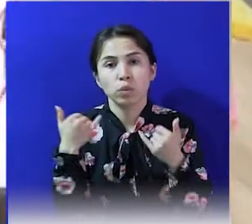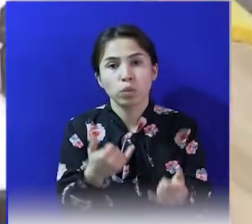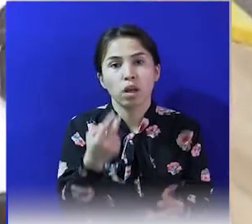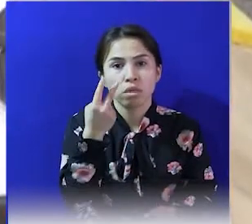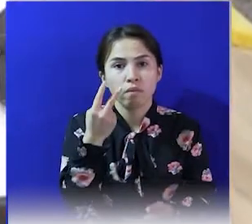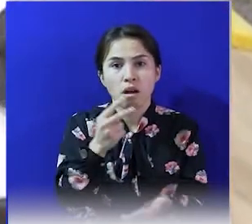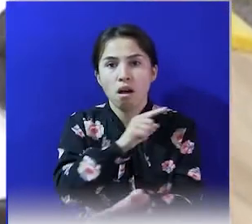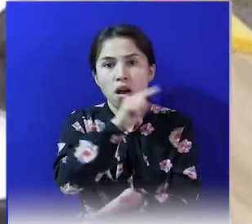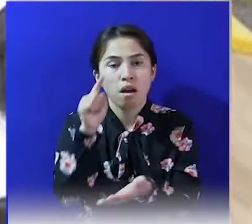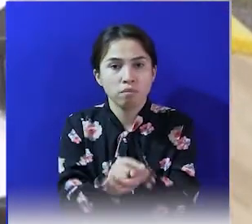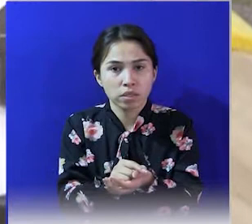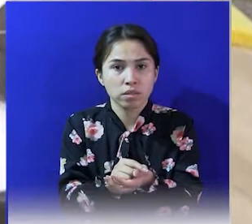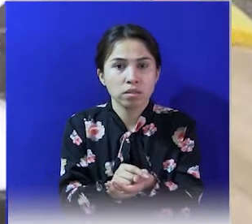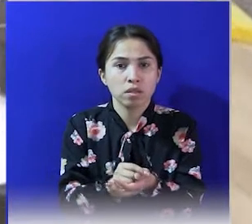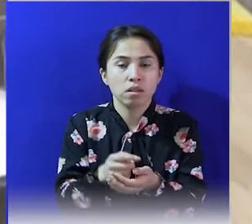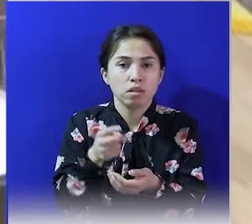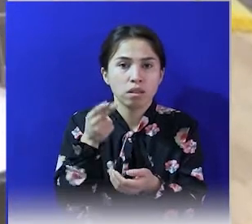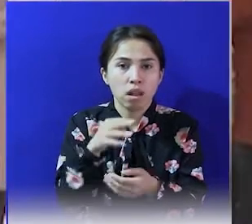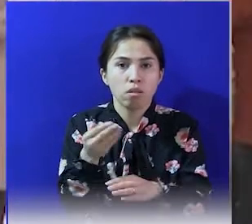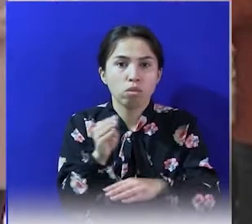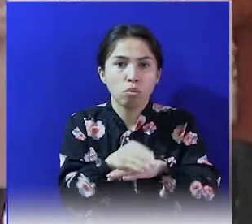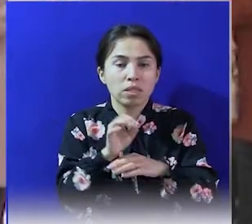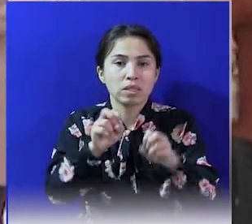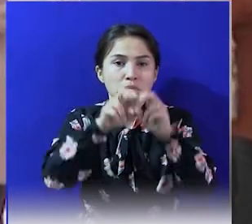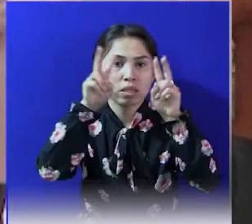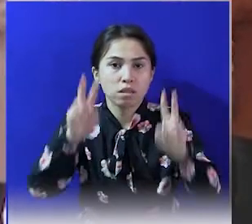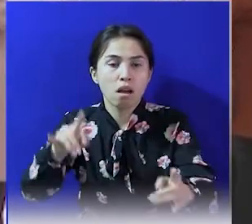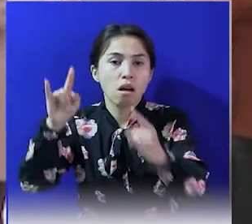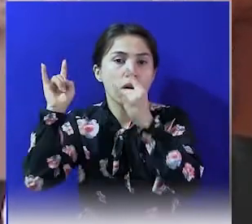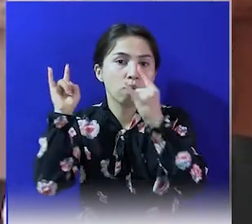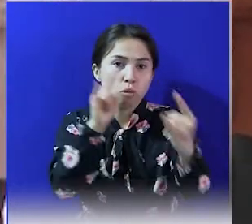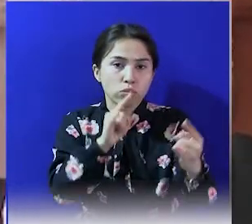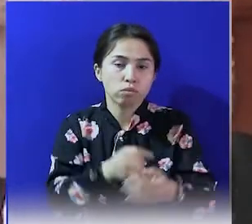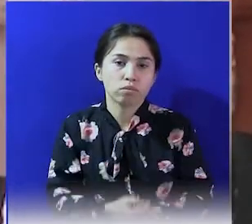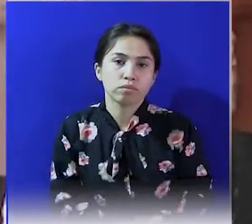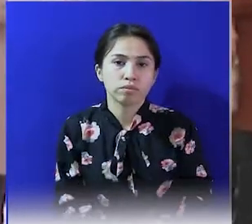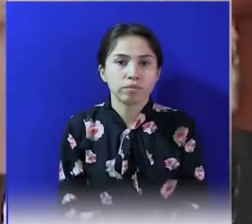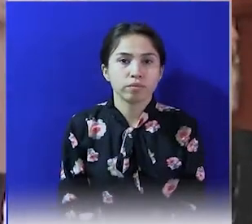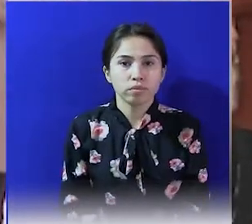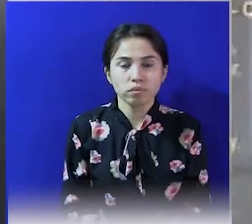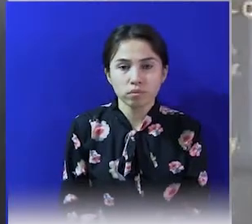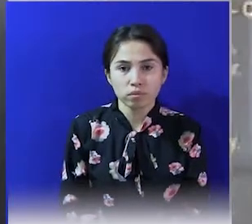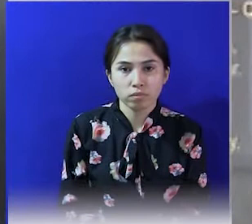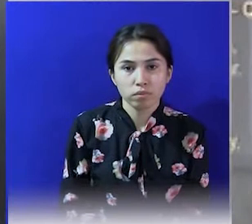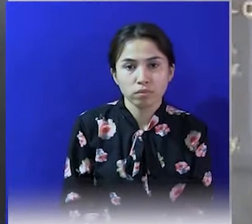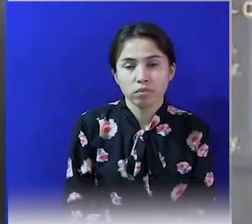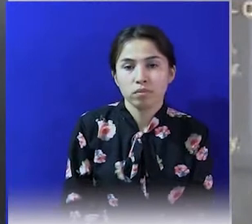помимо общих предметов, для детей предусмотрены два обязательных кружка, а также специальный автобус.